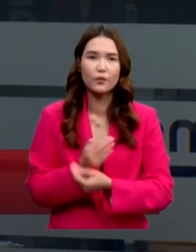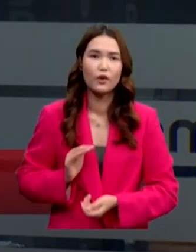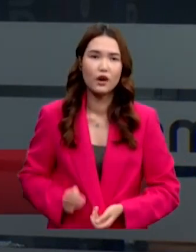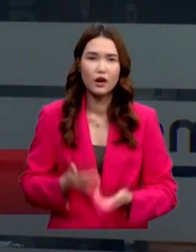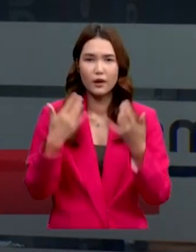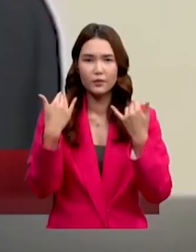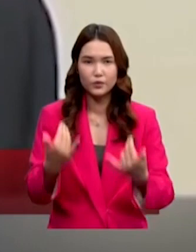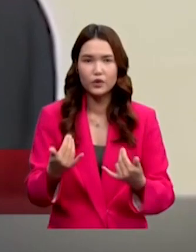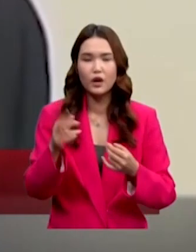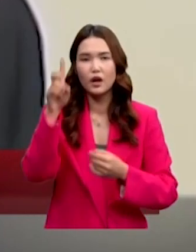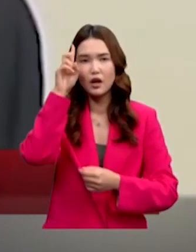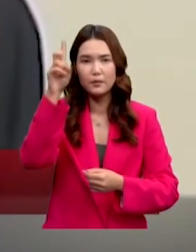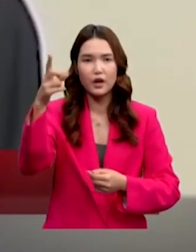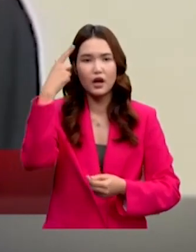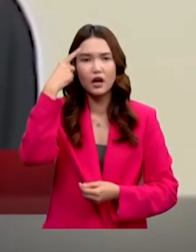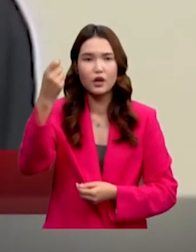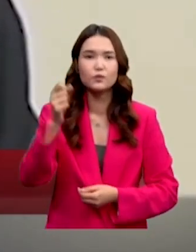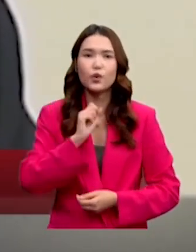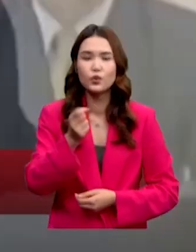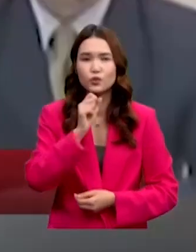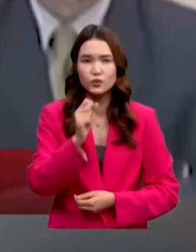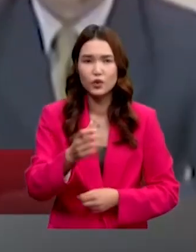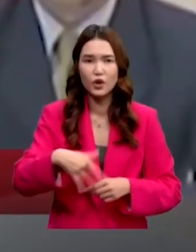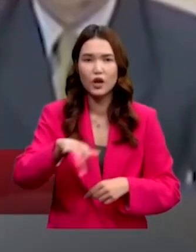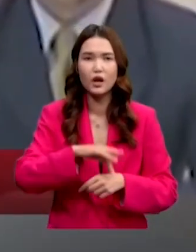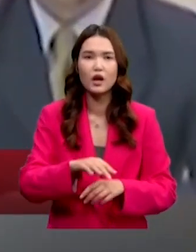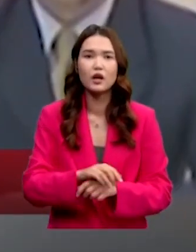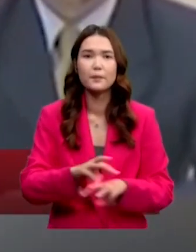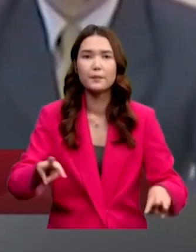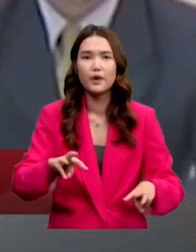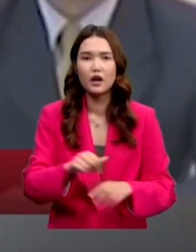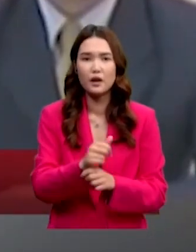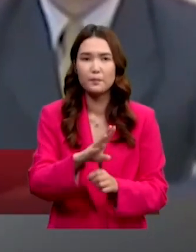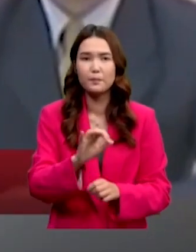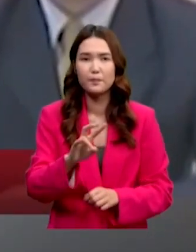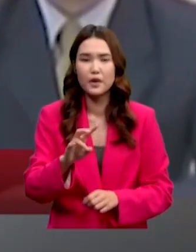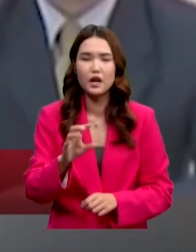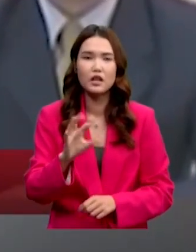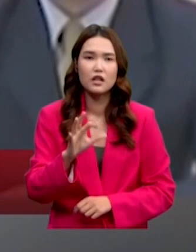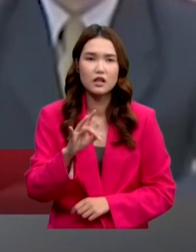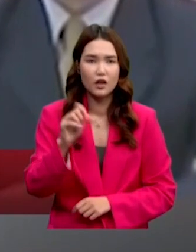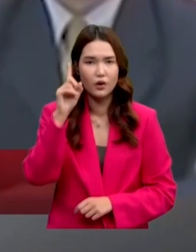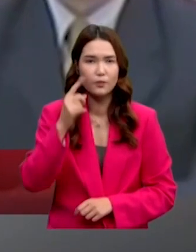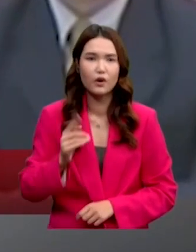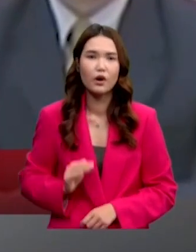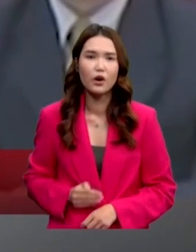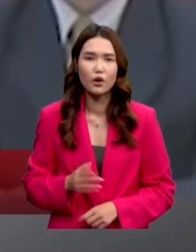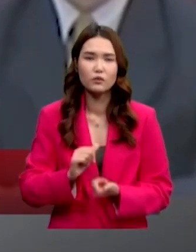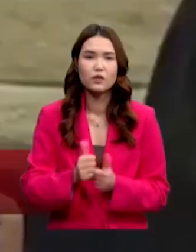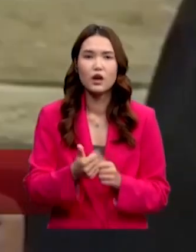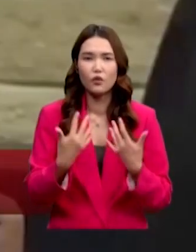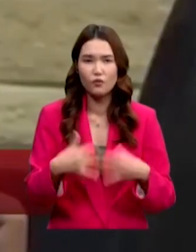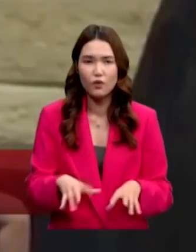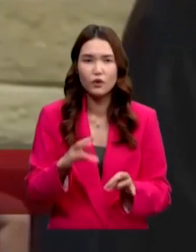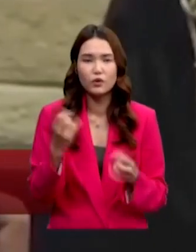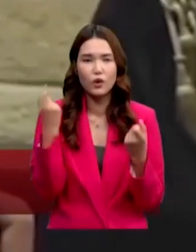Об этом сегодня в кулуарах правительства сообщил журналистам глава Минюста. Искараев уточнил, что одну компанию уже заменили, но